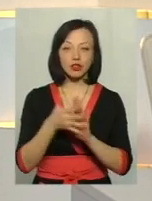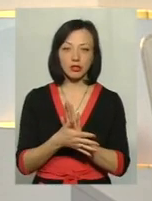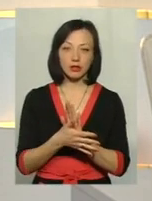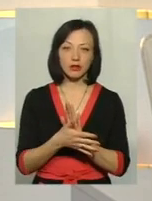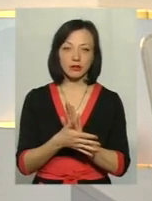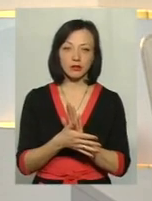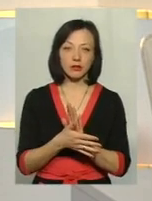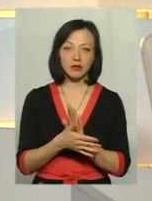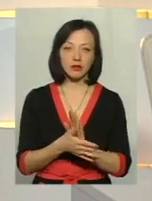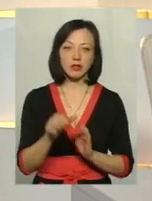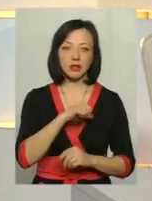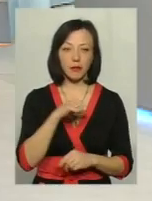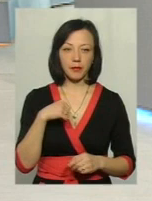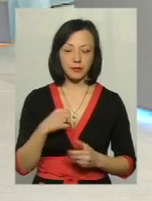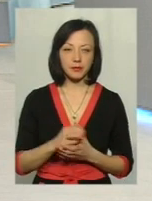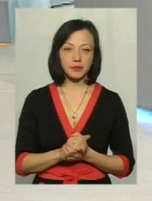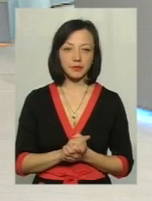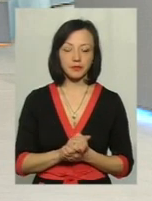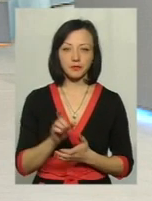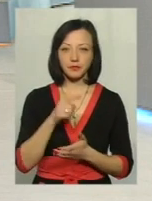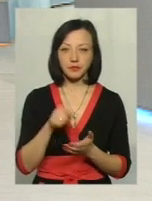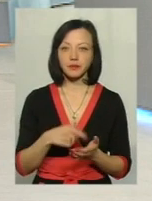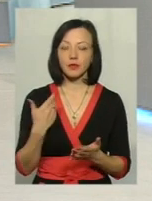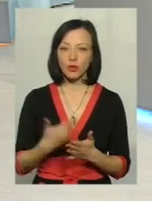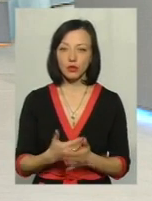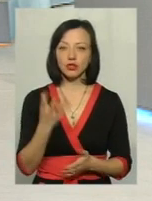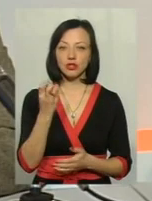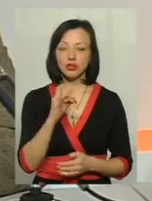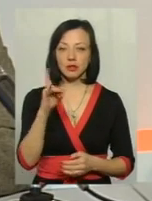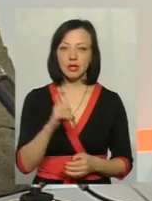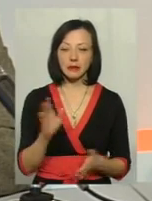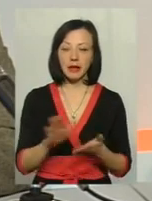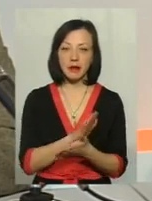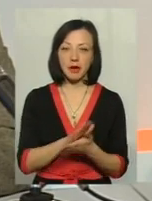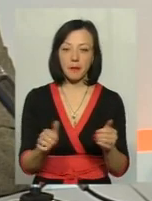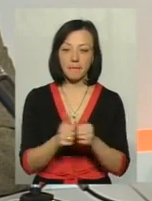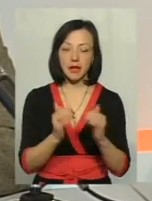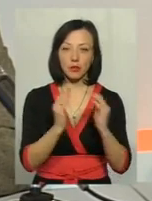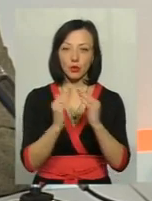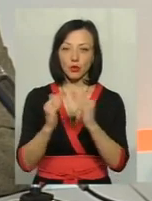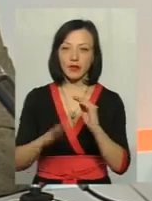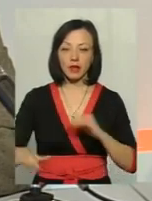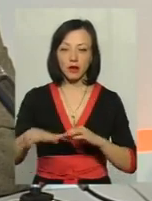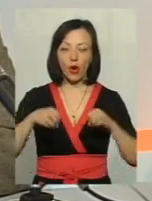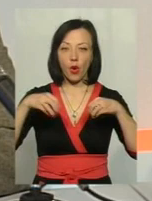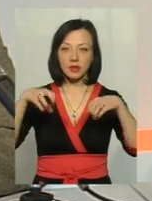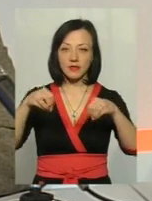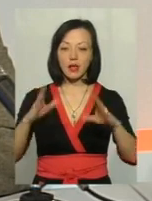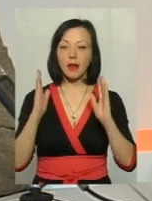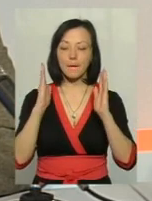витрачатися безпосередньо сам? Отже, ще раз, прибирання прибудинкових територій, освітлення під'їздів,